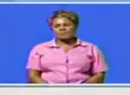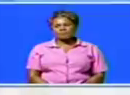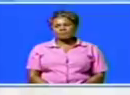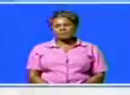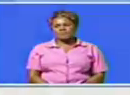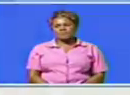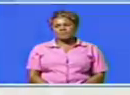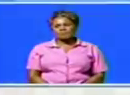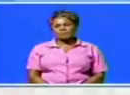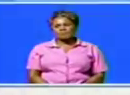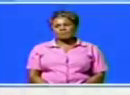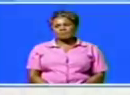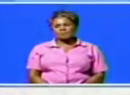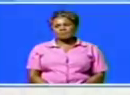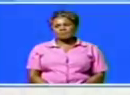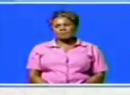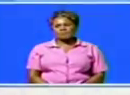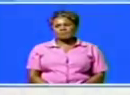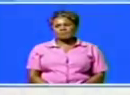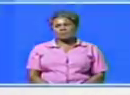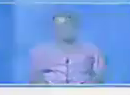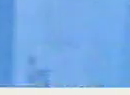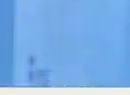tuliloje. Kisumu ni kwetu sio ya wengine.